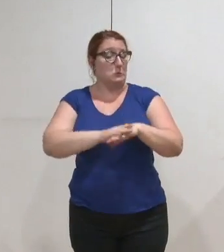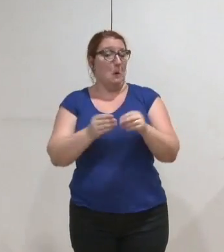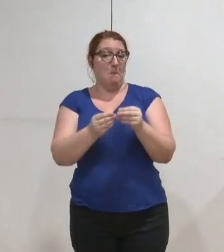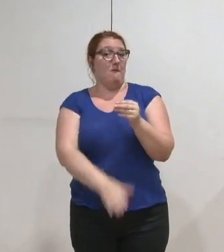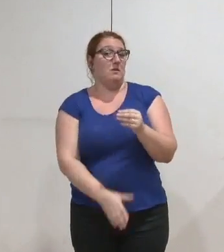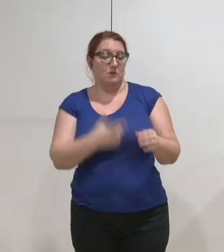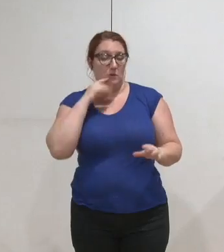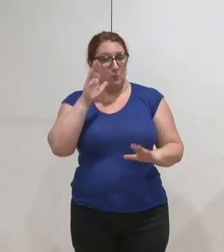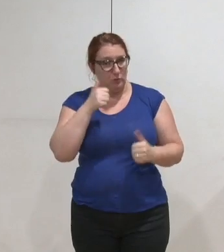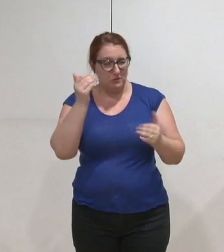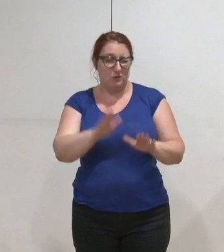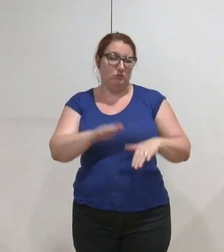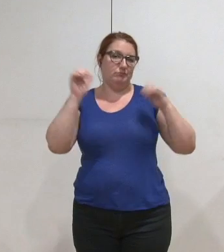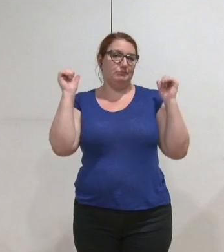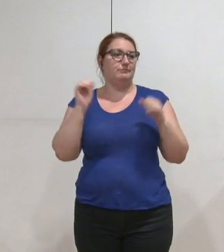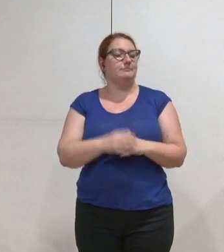proposez